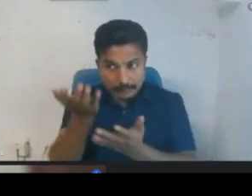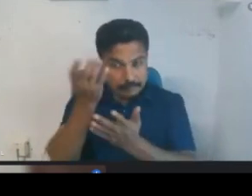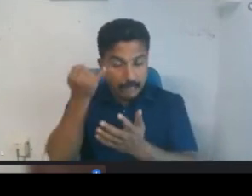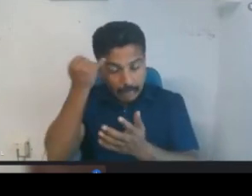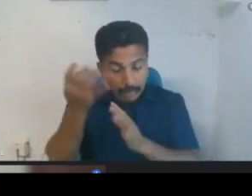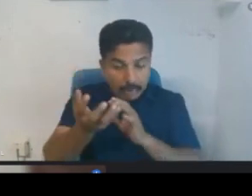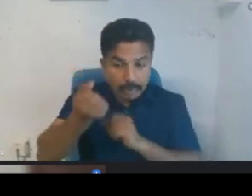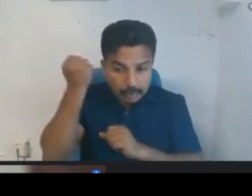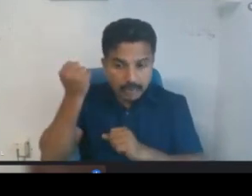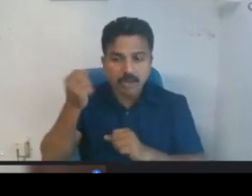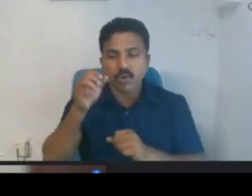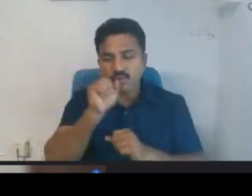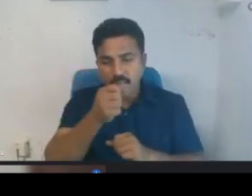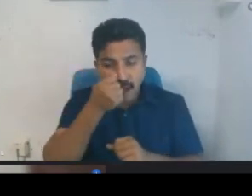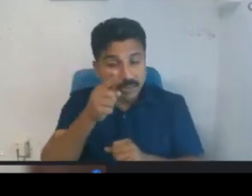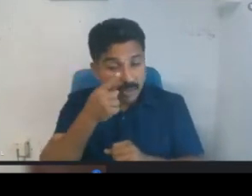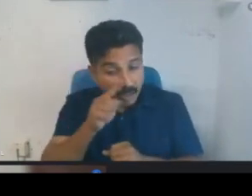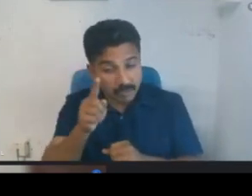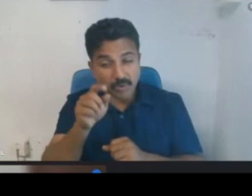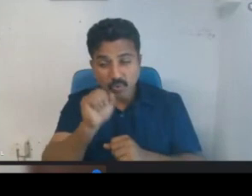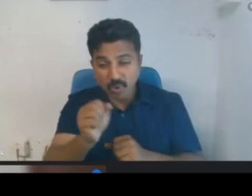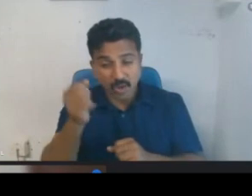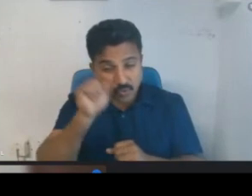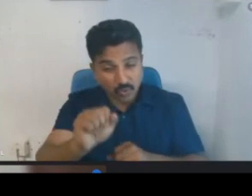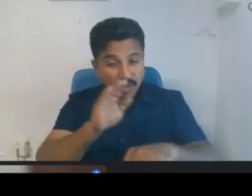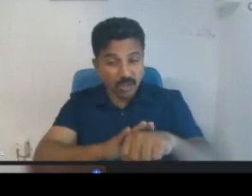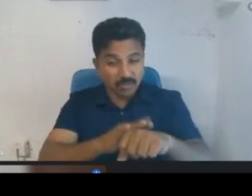കുട്ടികളുടെ പാരൻസ് നേരിട്ട് പറഞ്ഞിട്ടുള്ള അനുഭവങ്ങളും ഞാൻ ഉൾപ്പെടുത്തിയിട്ടുണ്ട്.